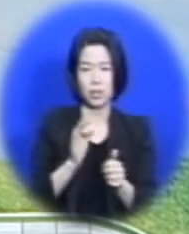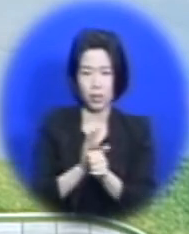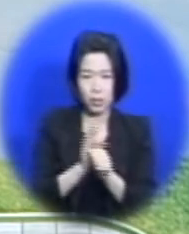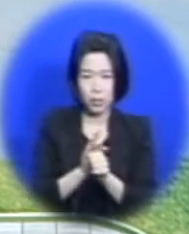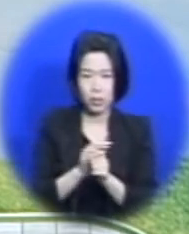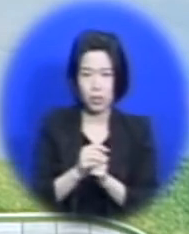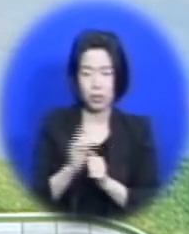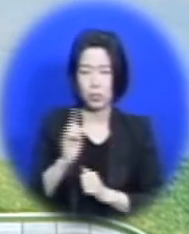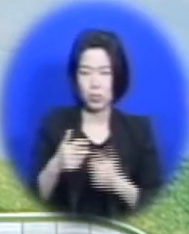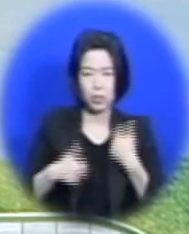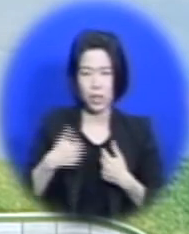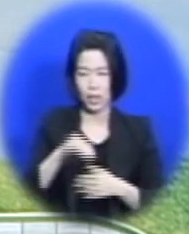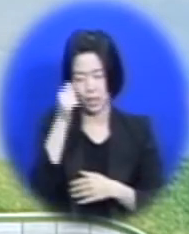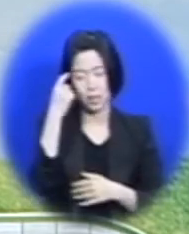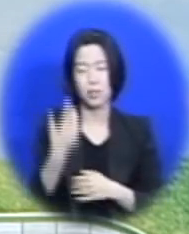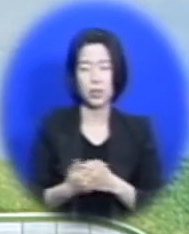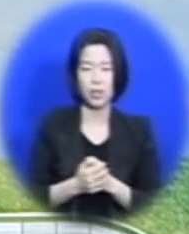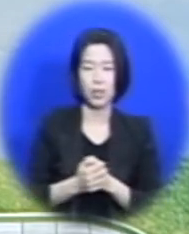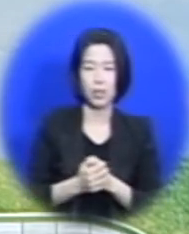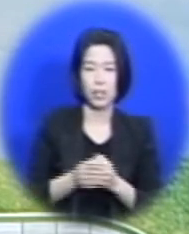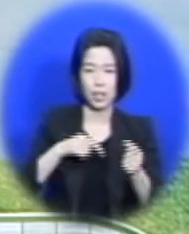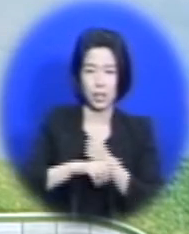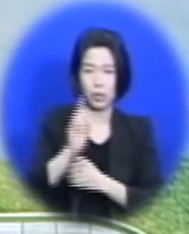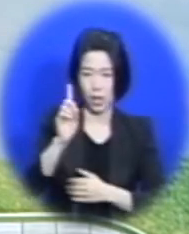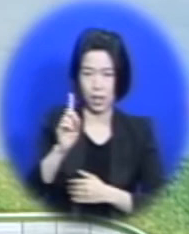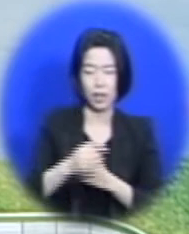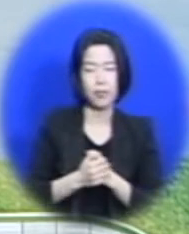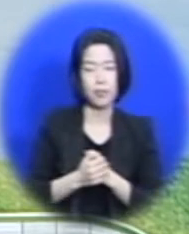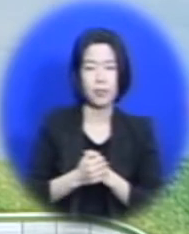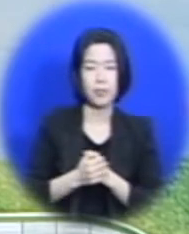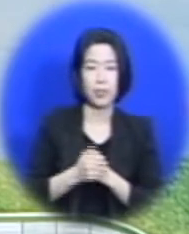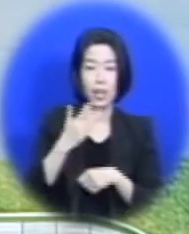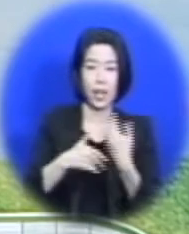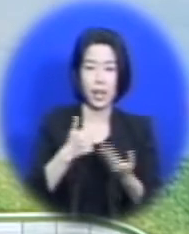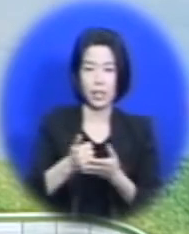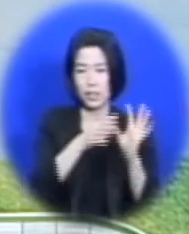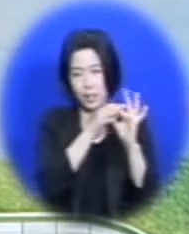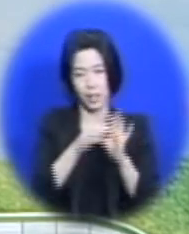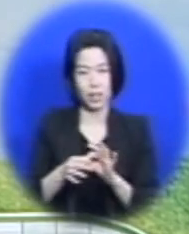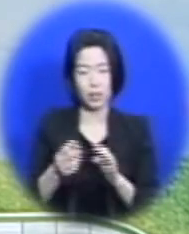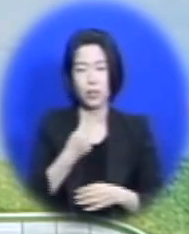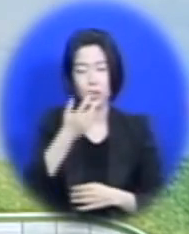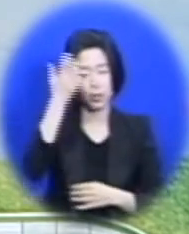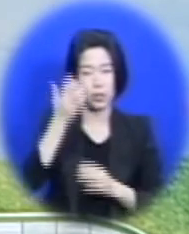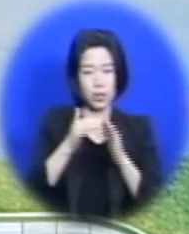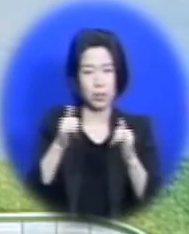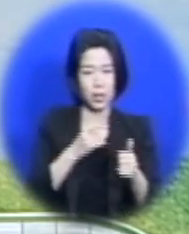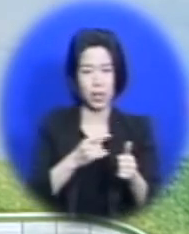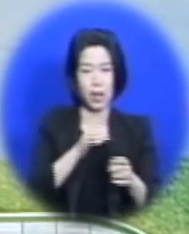낙이 있게 그렇게 했겠어요? 이유는 하나입니다. 하나님께서 계속 요셉에게 말씀하셨기